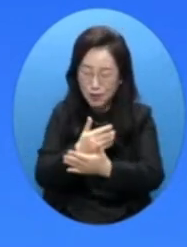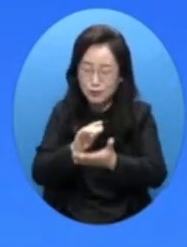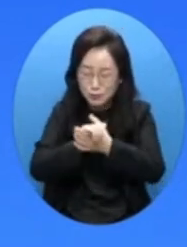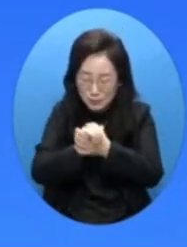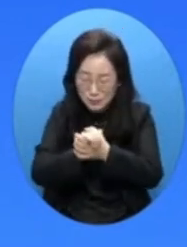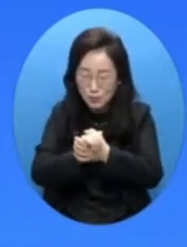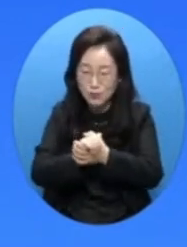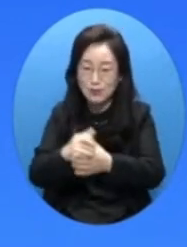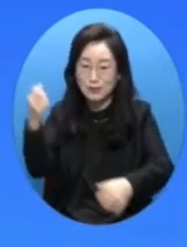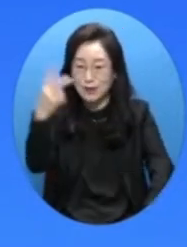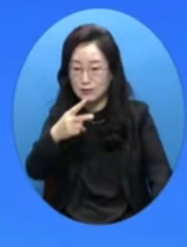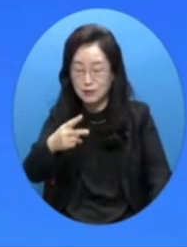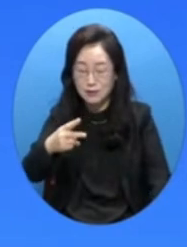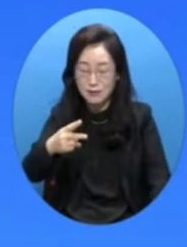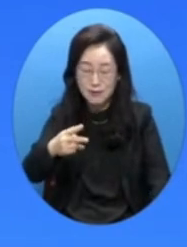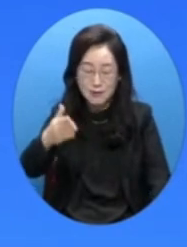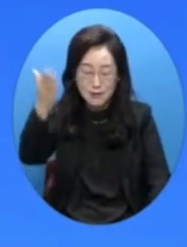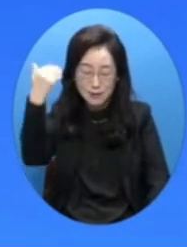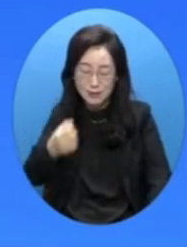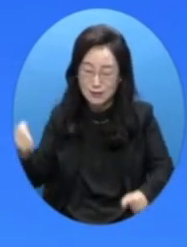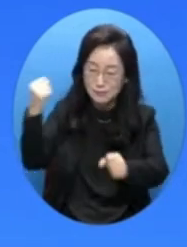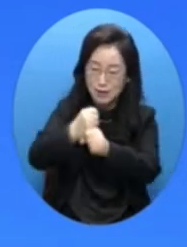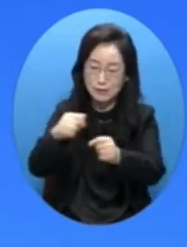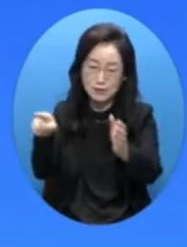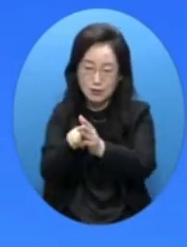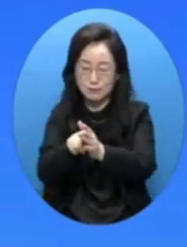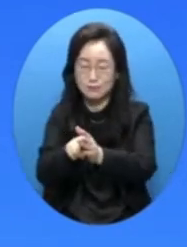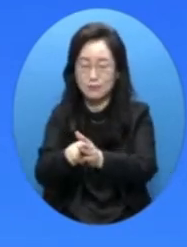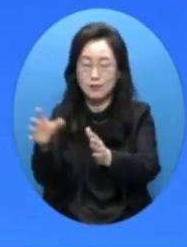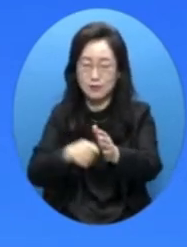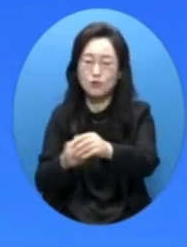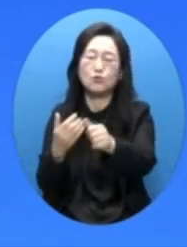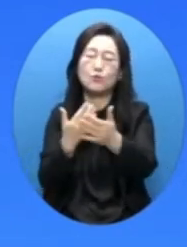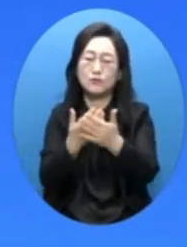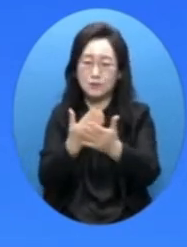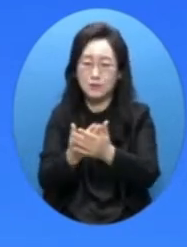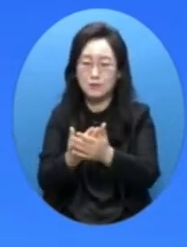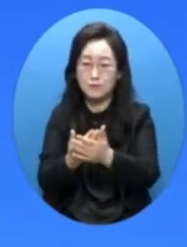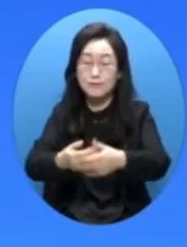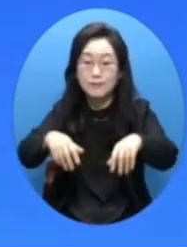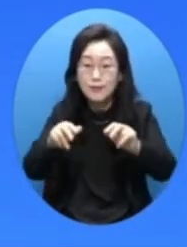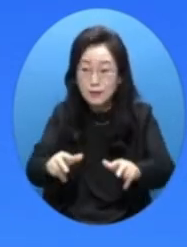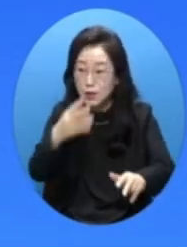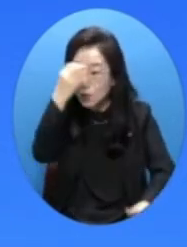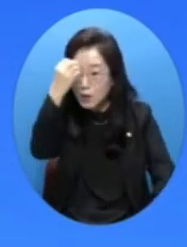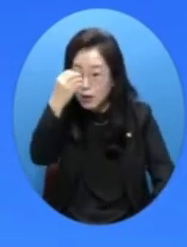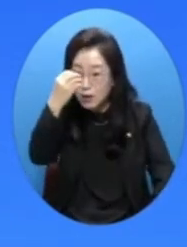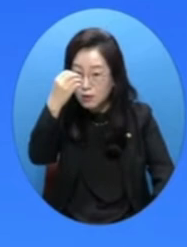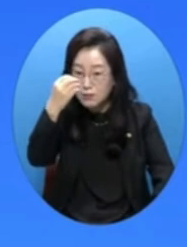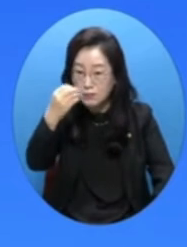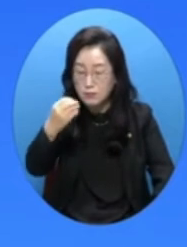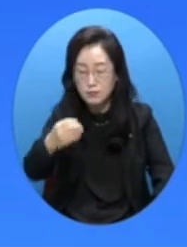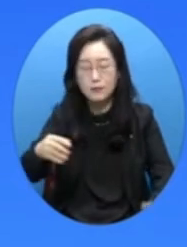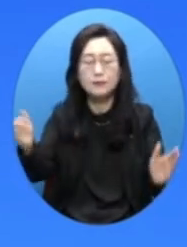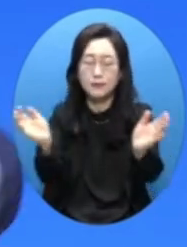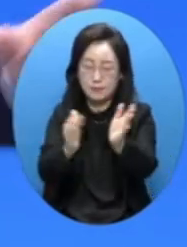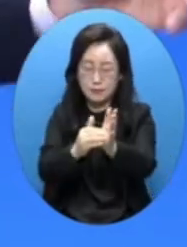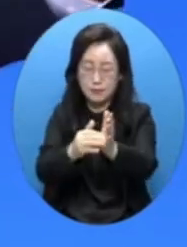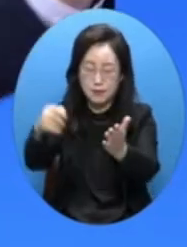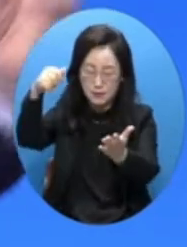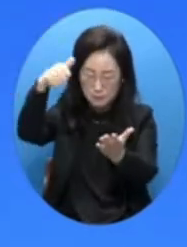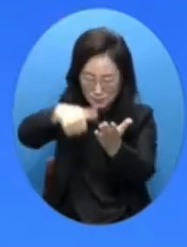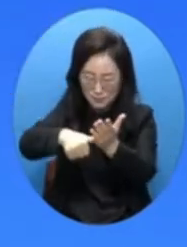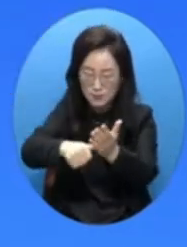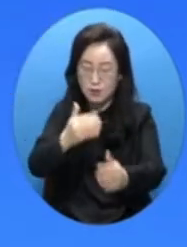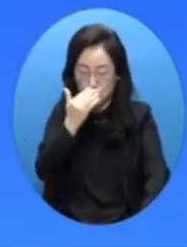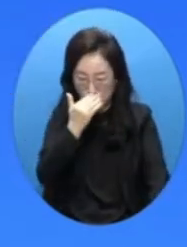기도하며 이제는 다시 옛 신앙을 회복하게 하여 주시옵소서 이제 우리는 교만했던 자리에서 엎드려서 겸손의